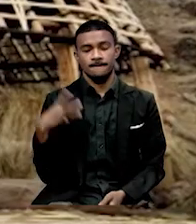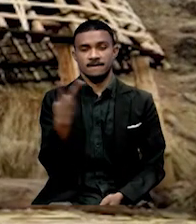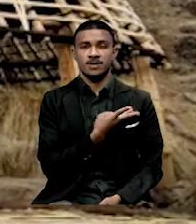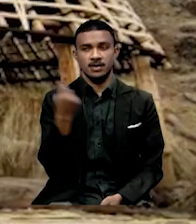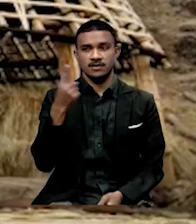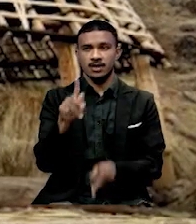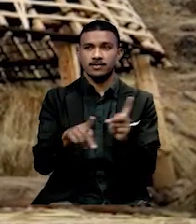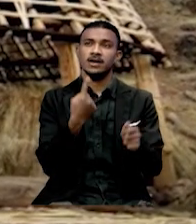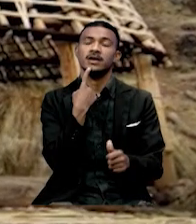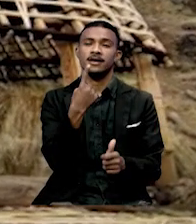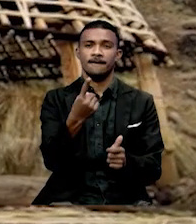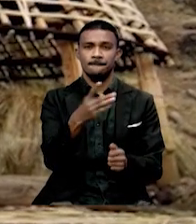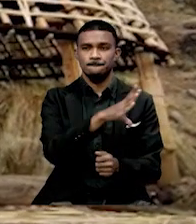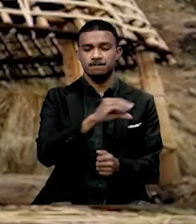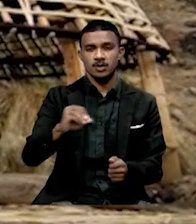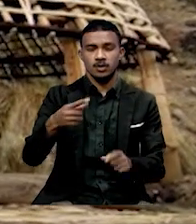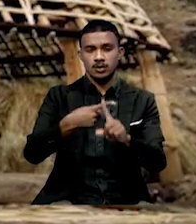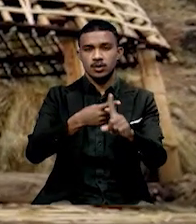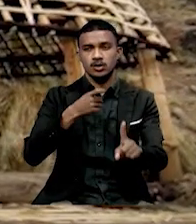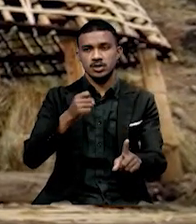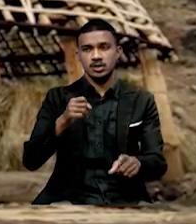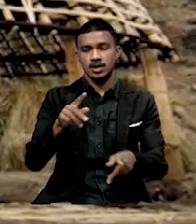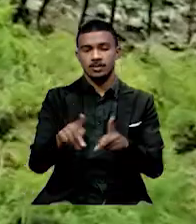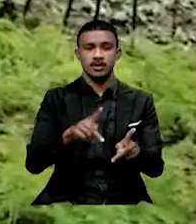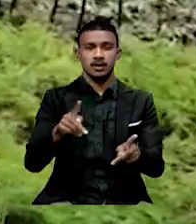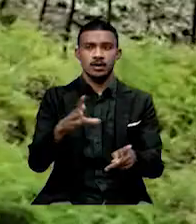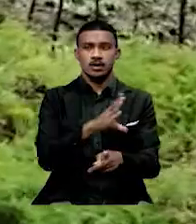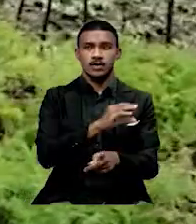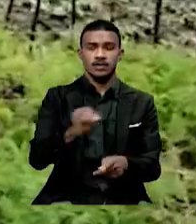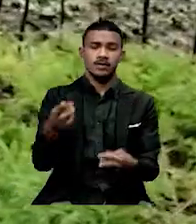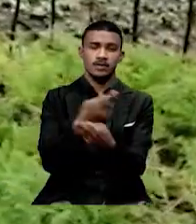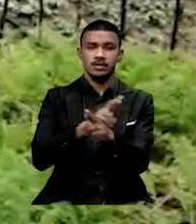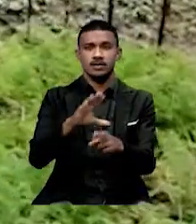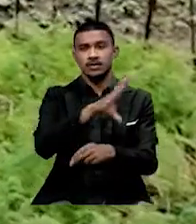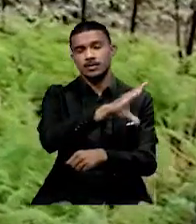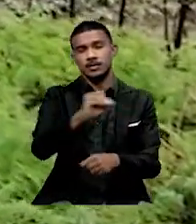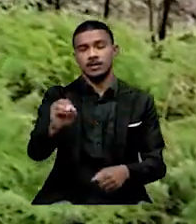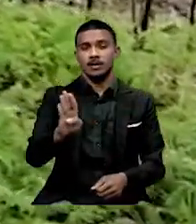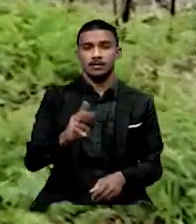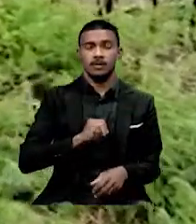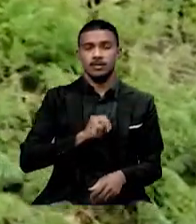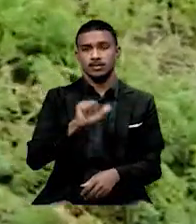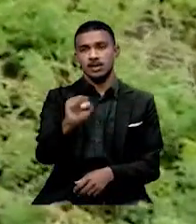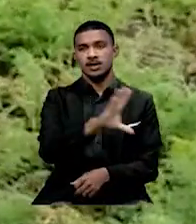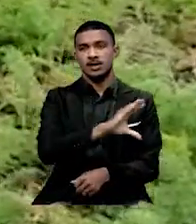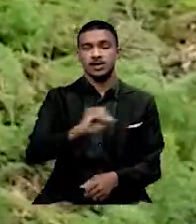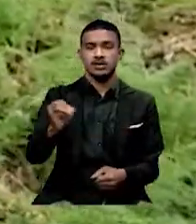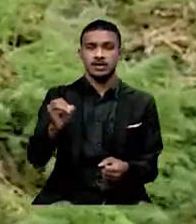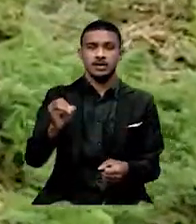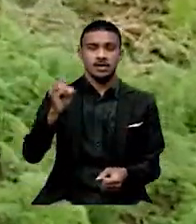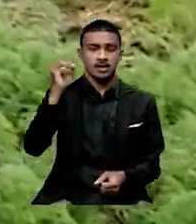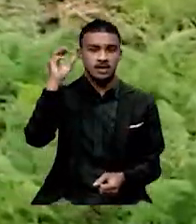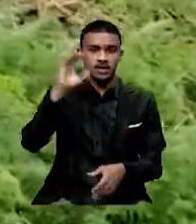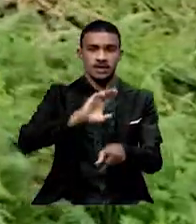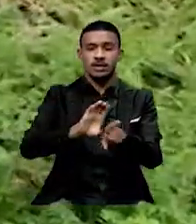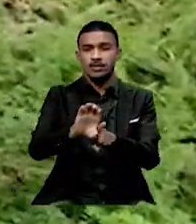tete iha Leho se kansang rumah madan kata ke Rapoli Feu Kropa kok ketok mau bisi. Mabe Rapoli Feu Kropa ni hun maka